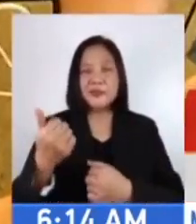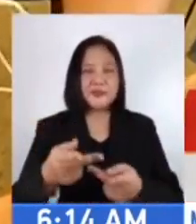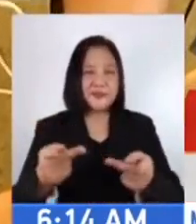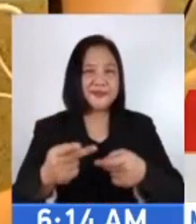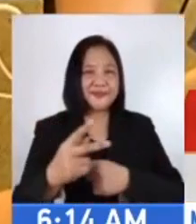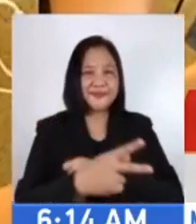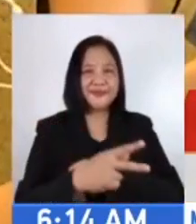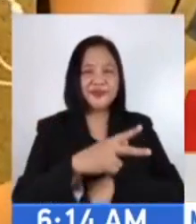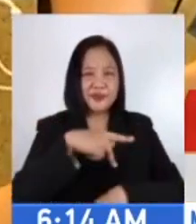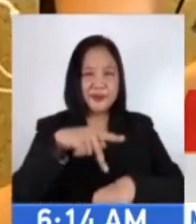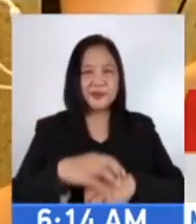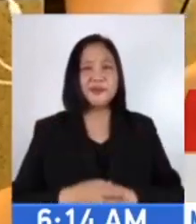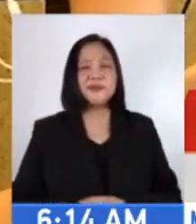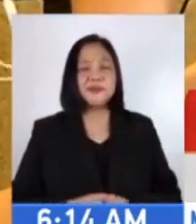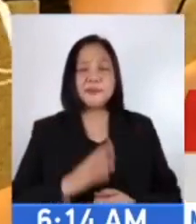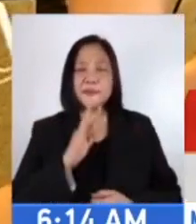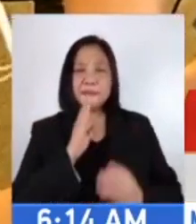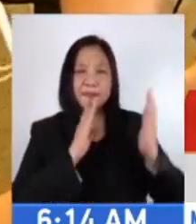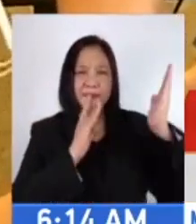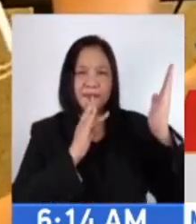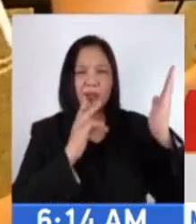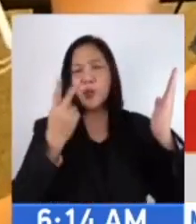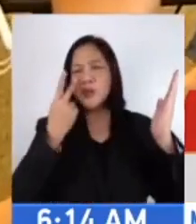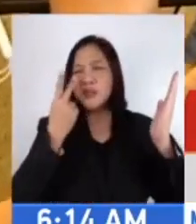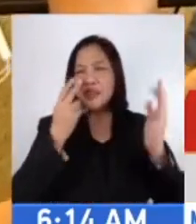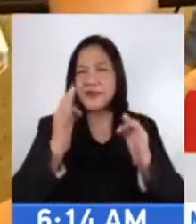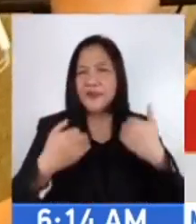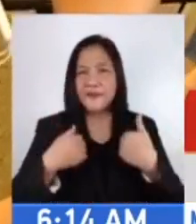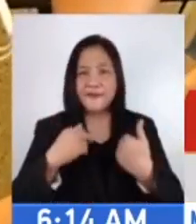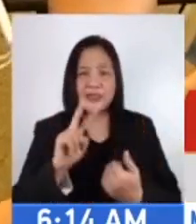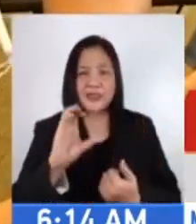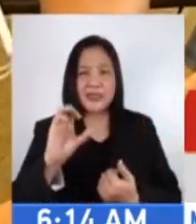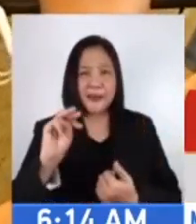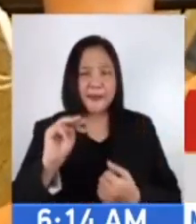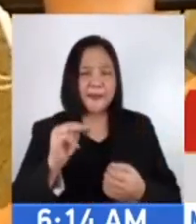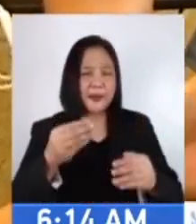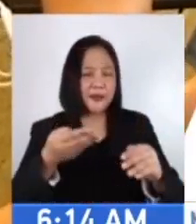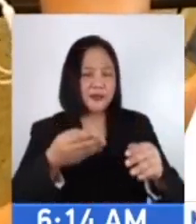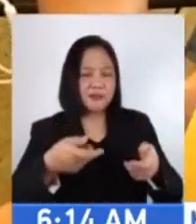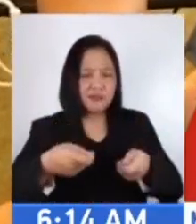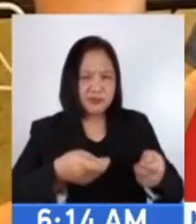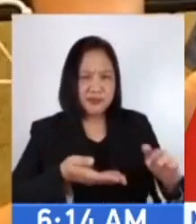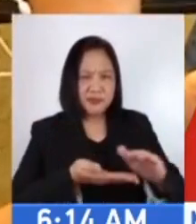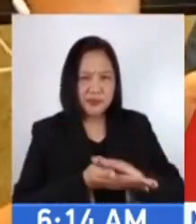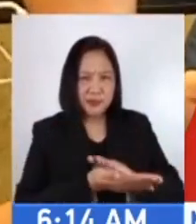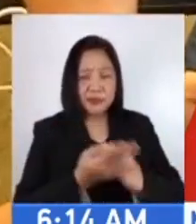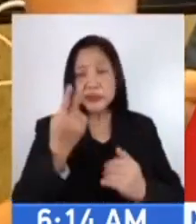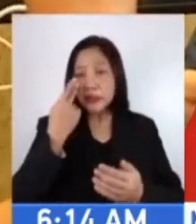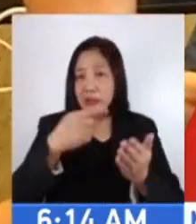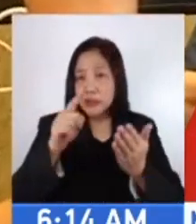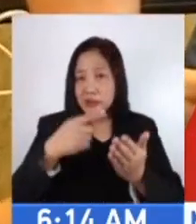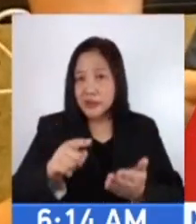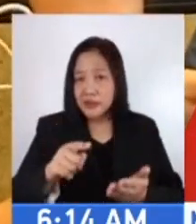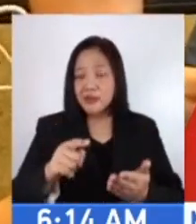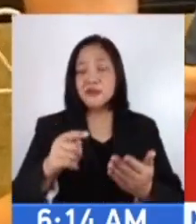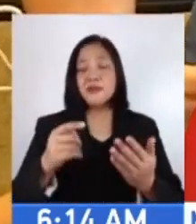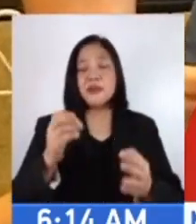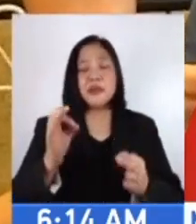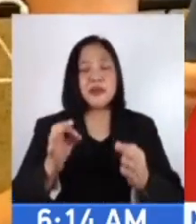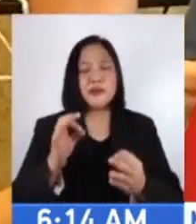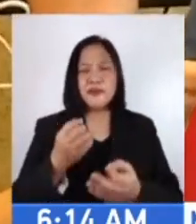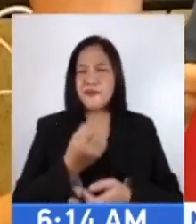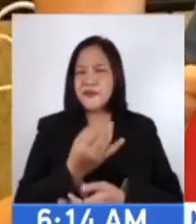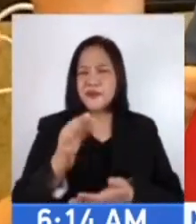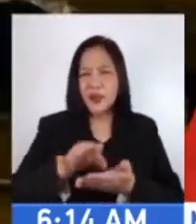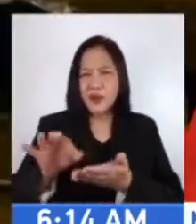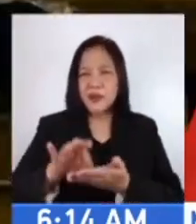VCMs tayo. So lahat na po ng ating mga vote counting machines and our official ballots were already delivered doon